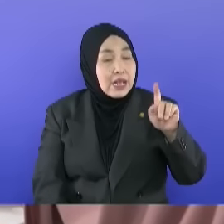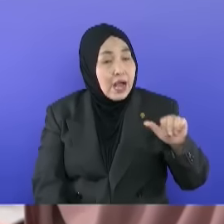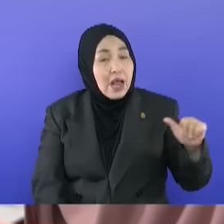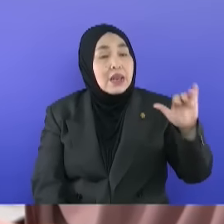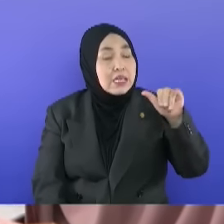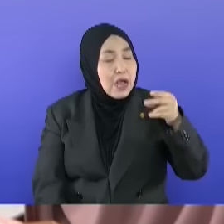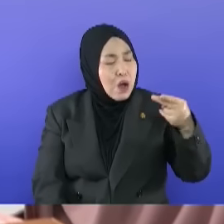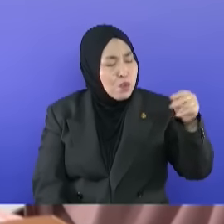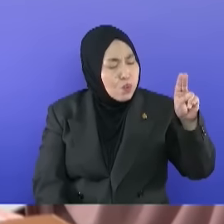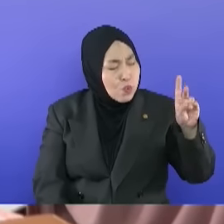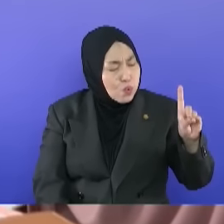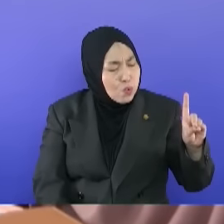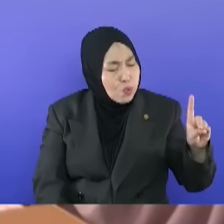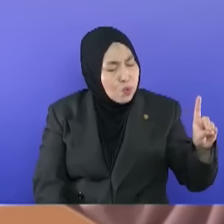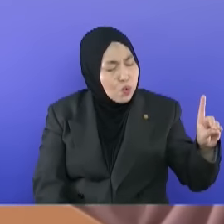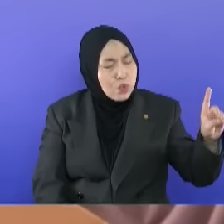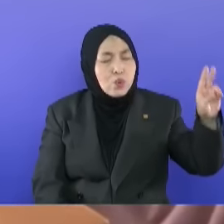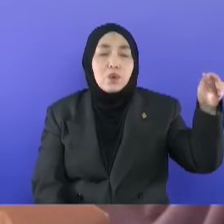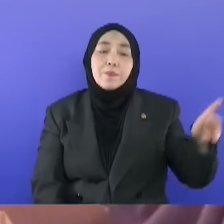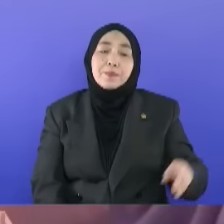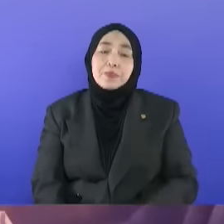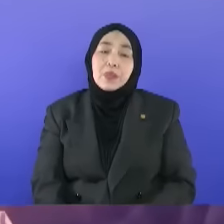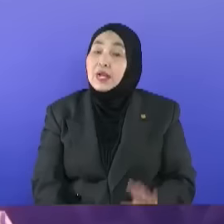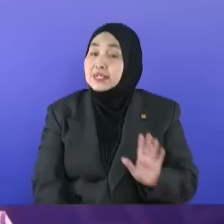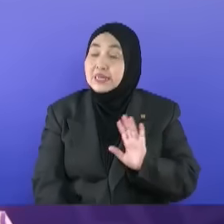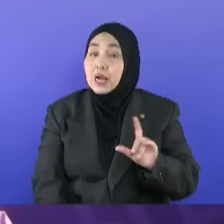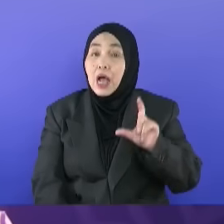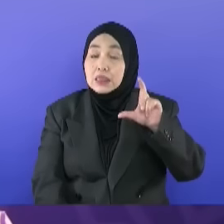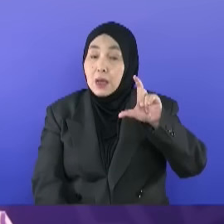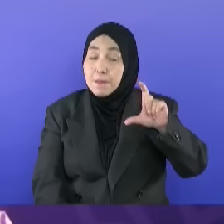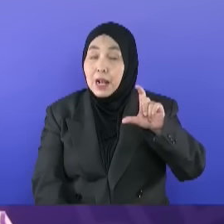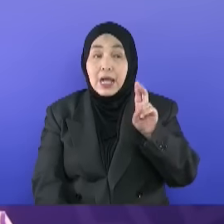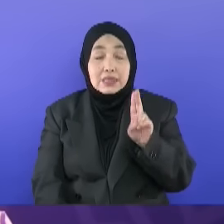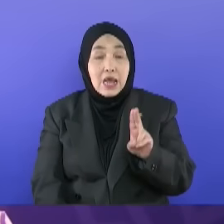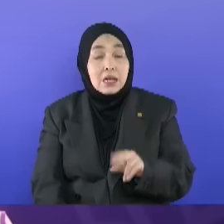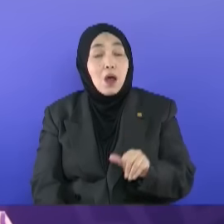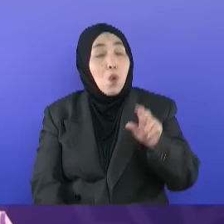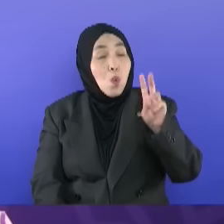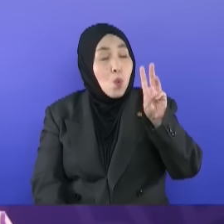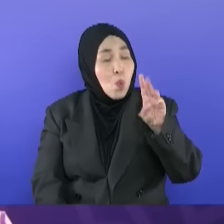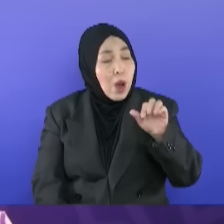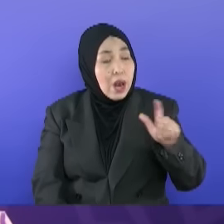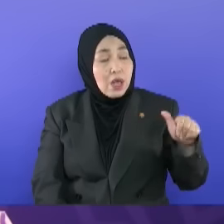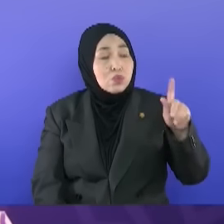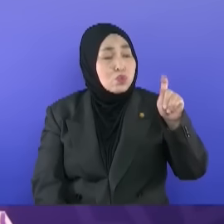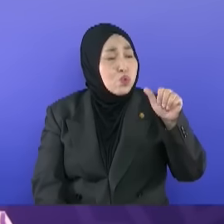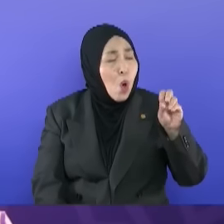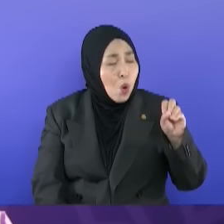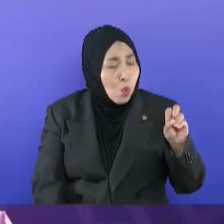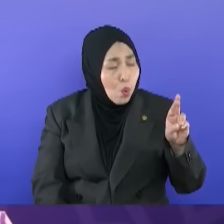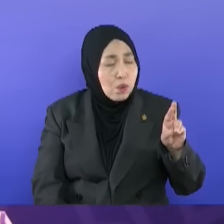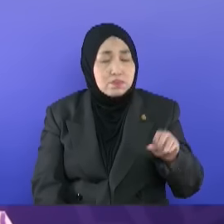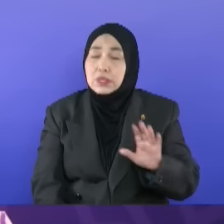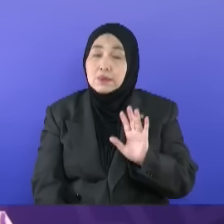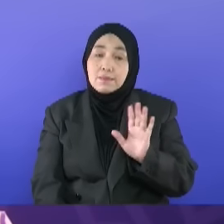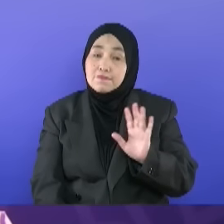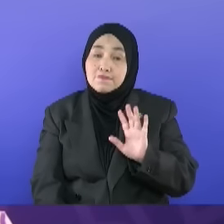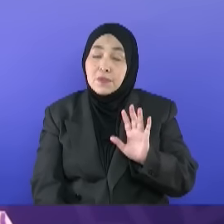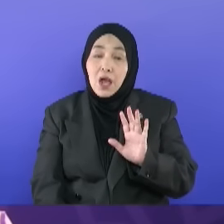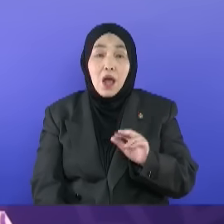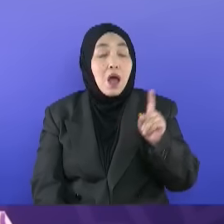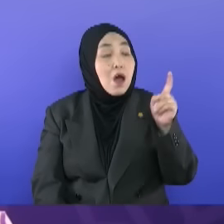yahud. Ha jangan tebalkan ta wal tak boleh tard